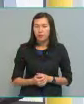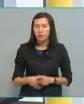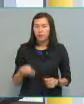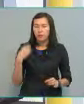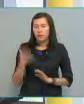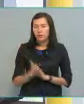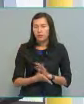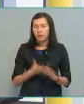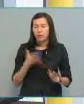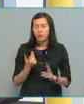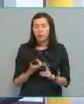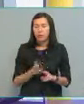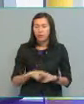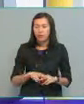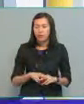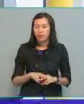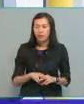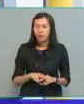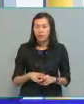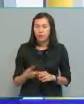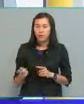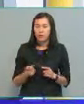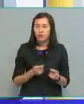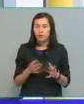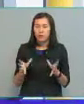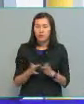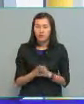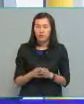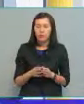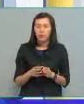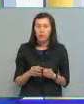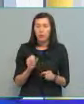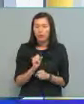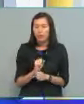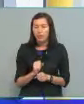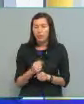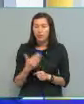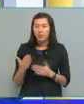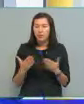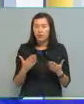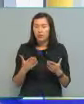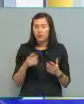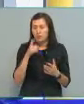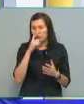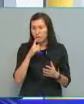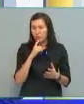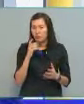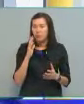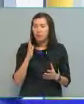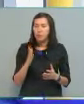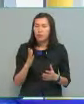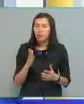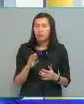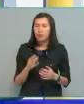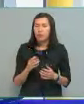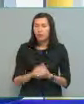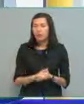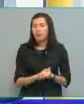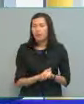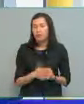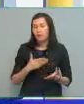түсінеміз, өйткені әкімшілікпен автобусный парктің екі ортасында түсініспеушіліктер болып қалады.